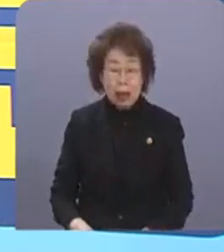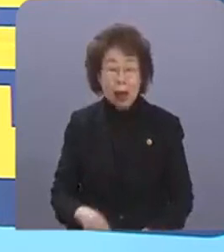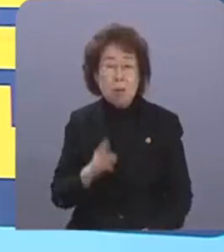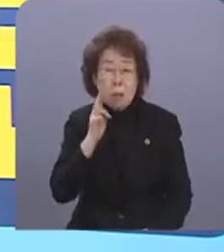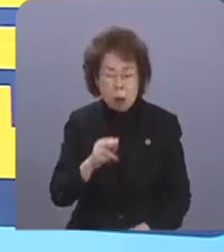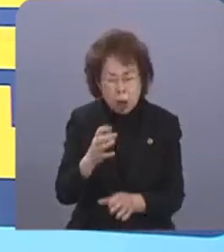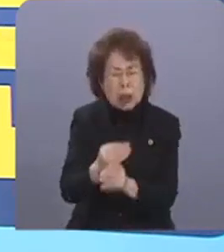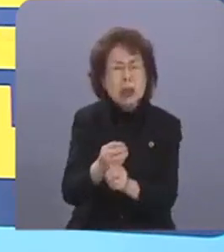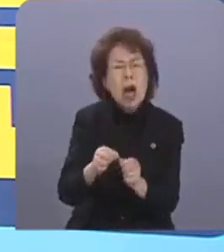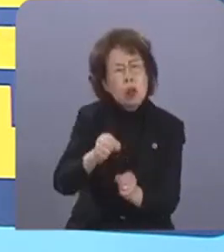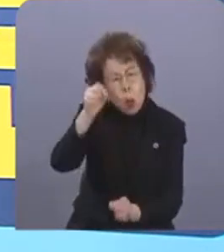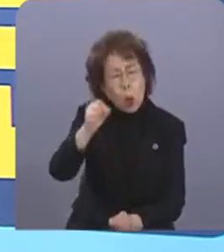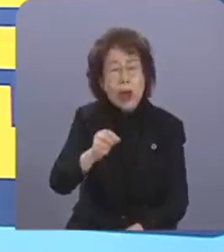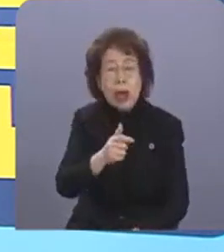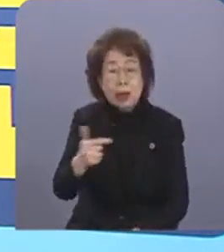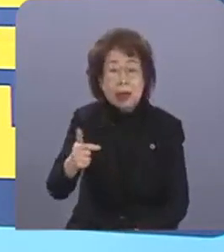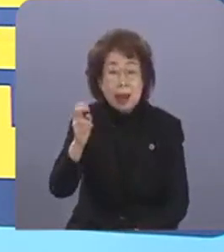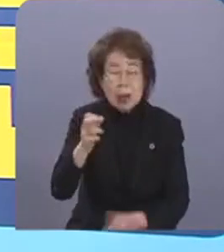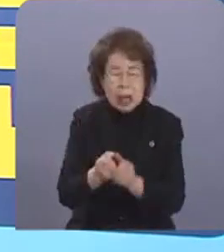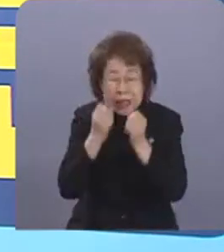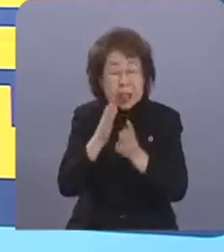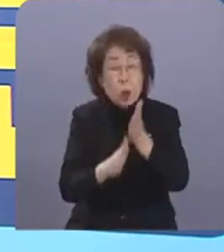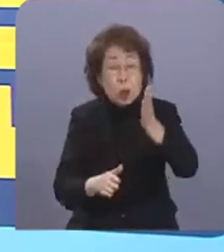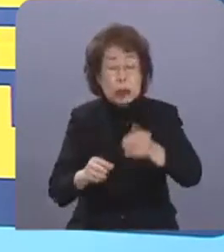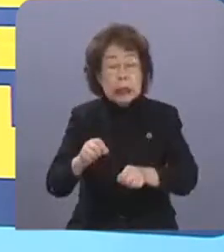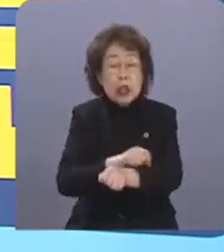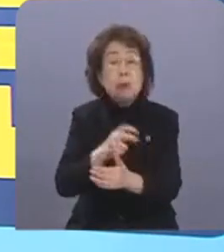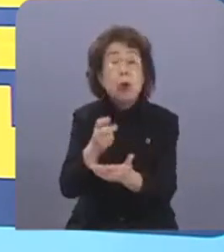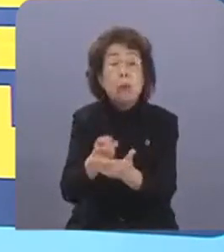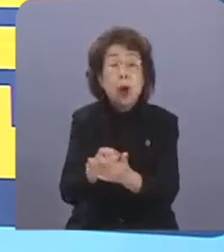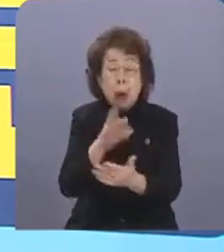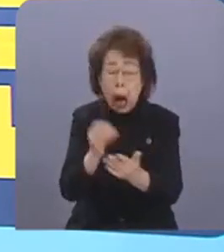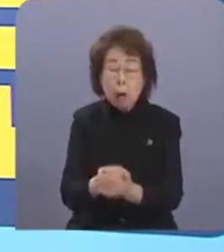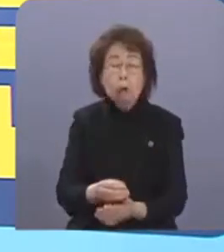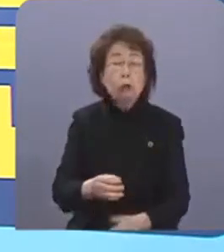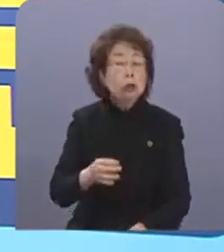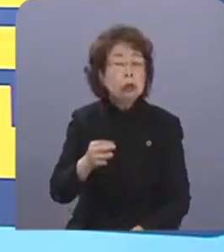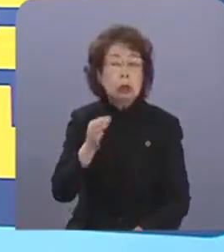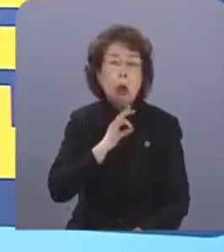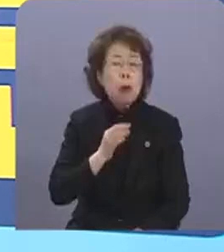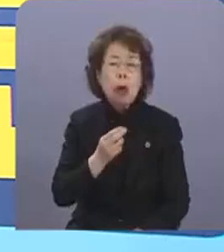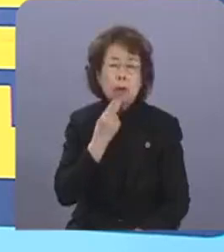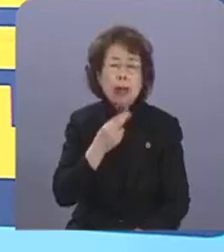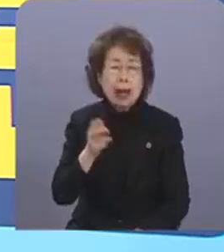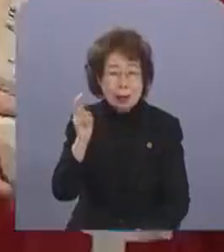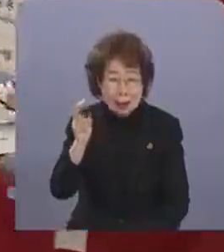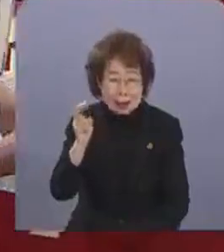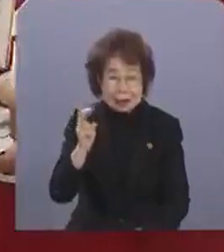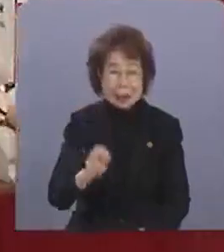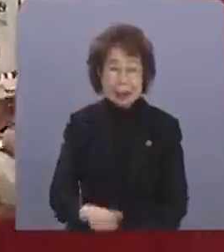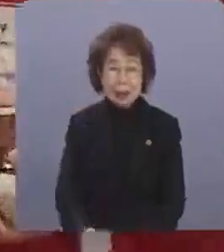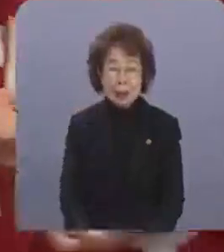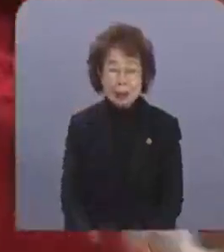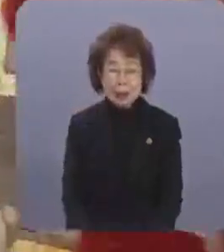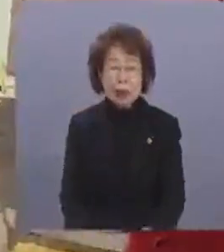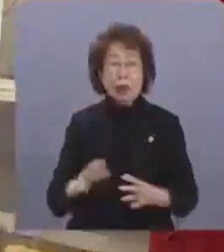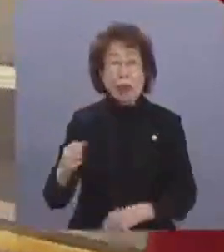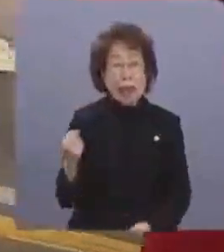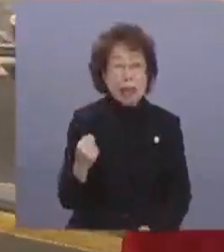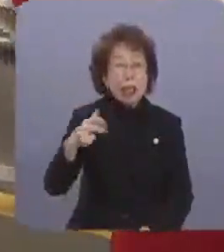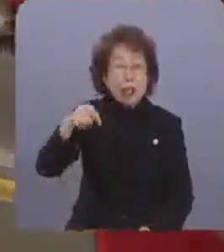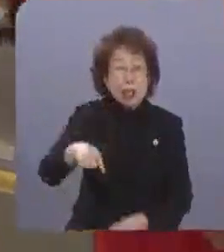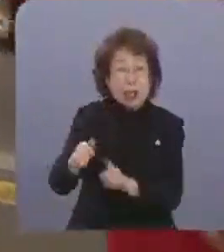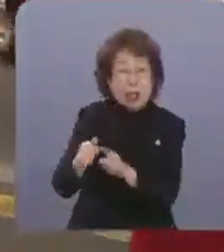상당한 기간이 걸린다고 하면 신도시 특별법이 아무런 역할을 하지 못하는. 국민의힘